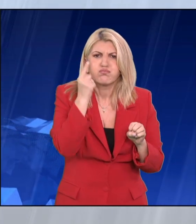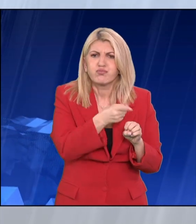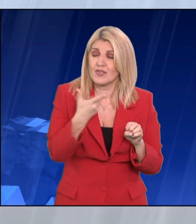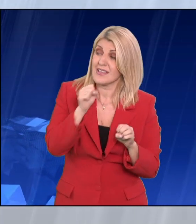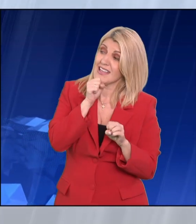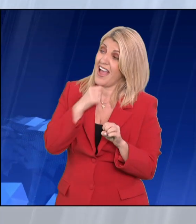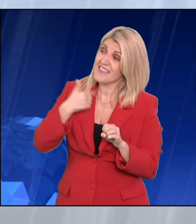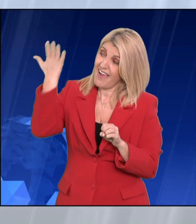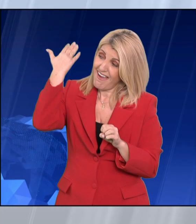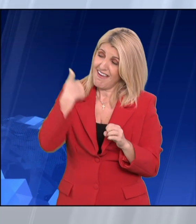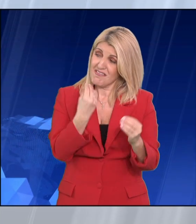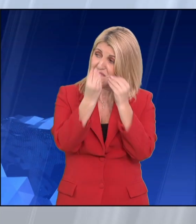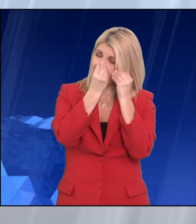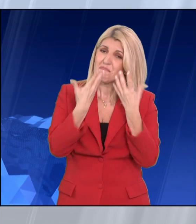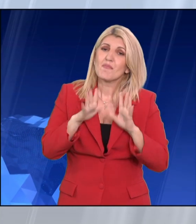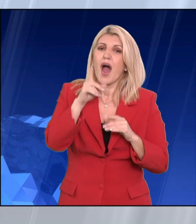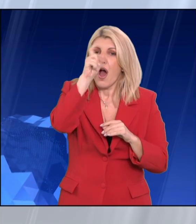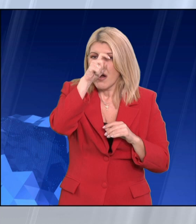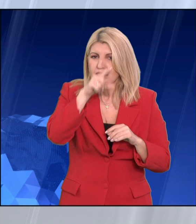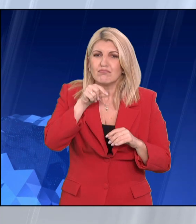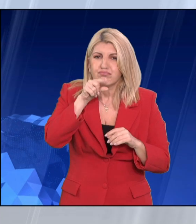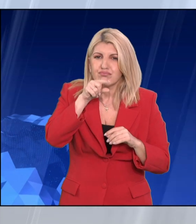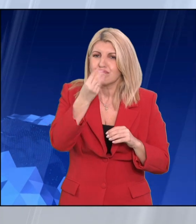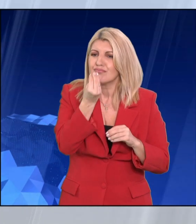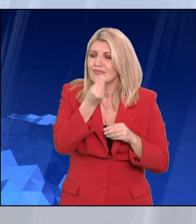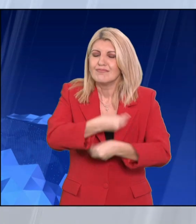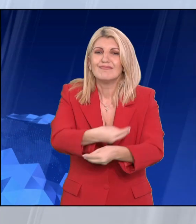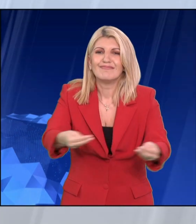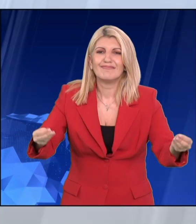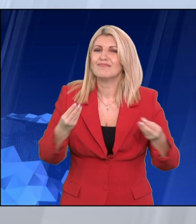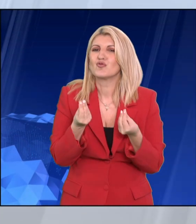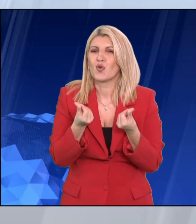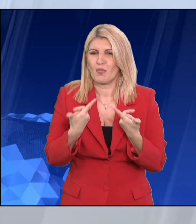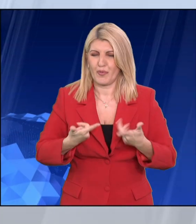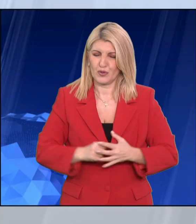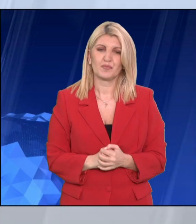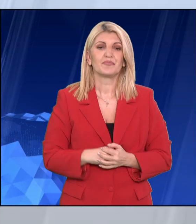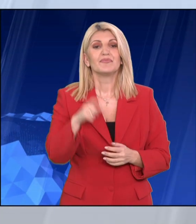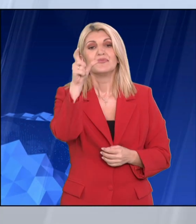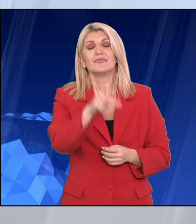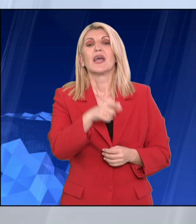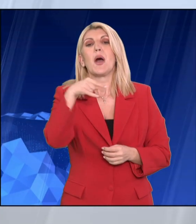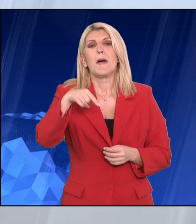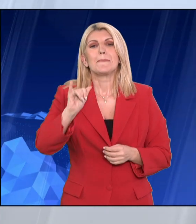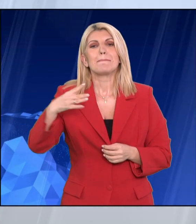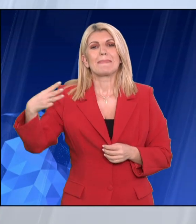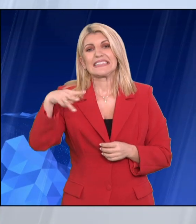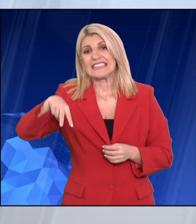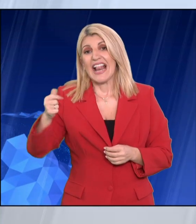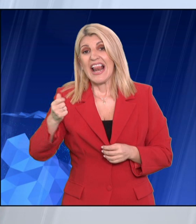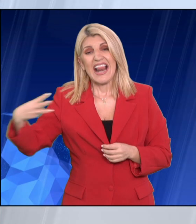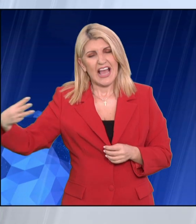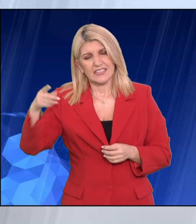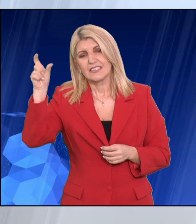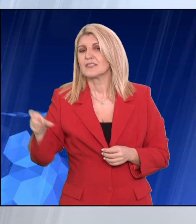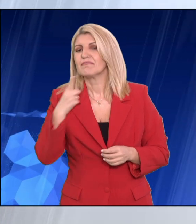σ' αγάπησα. Η ιστορία με τα παιδιά από τη Βέρεια που διηγήθηκε ο Μάνος Ξηδούς στον PixLax αποκαλύπτει την τεράστια ανθρωπιά του. Πήγαν